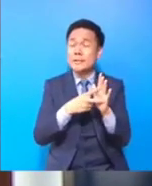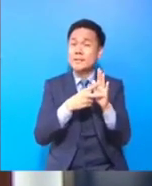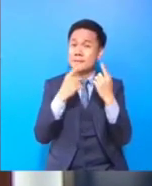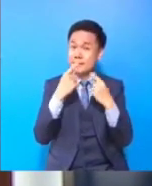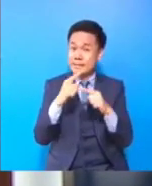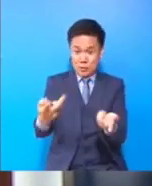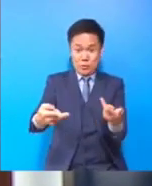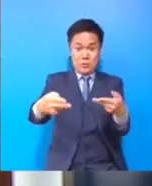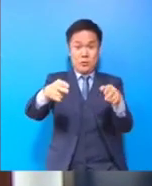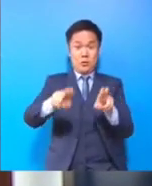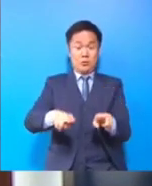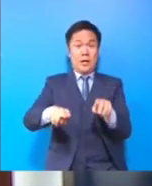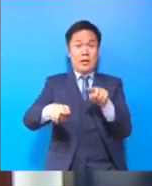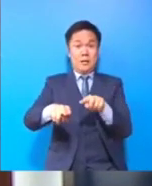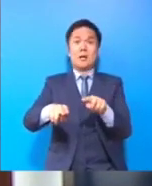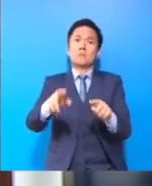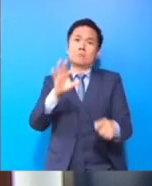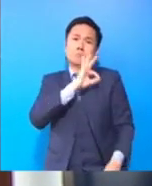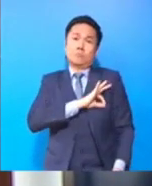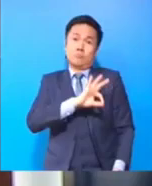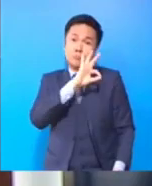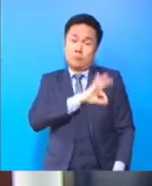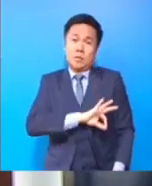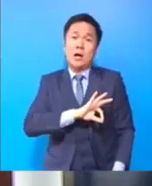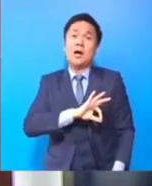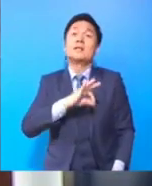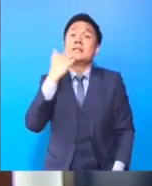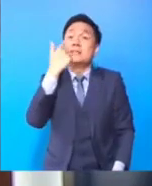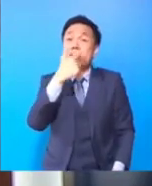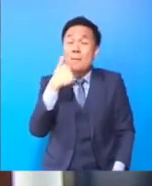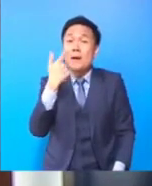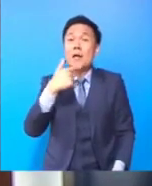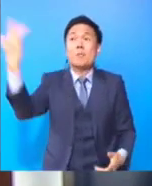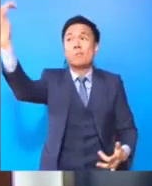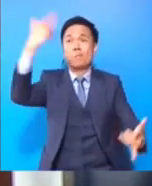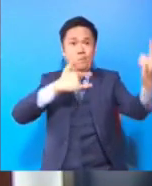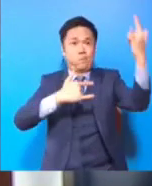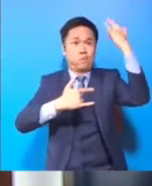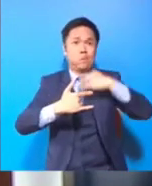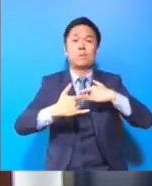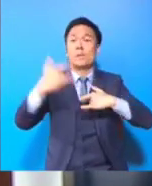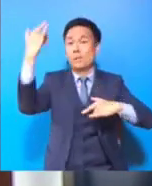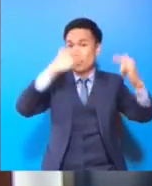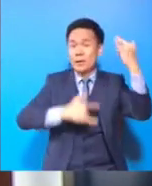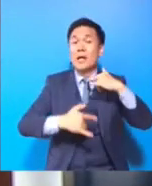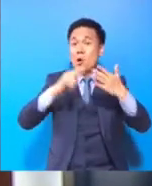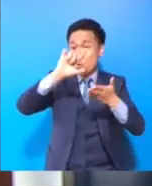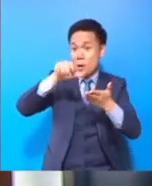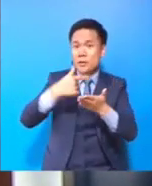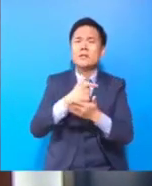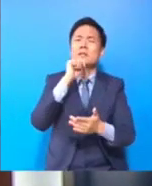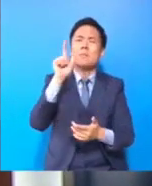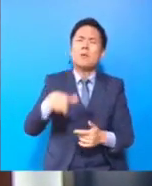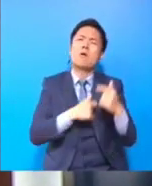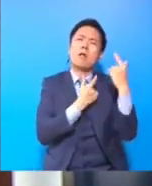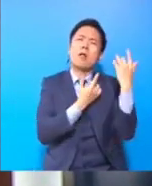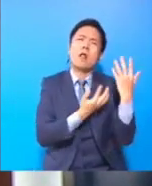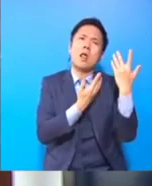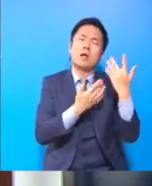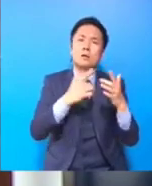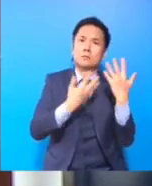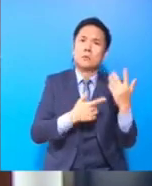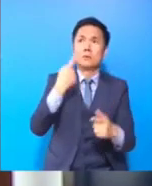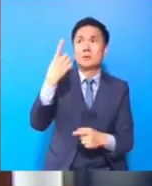kontrak itu telah membantu banyak anak-anak muda yang balik dan tidak dapat tidak hanya tunggu begitu lamo kalau dulu tunggu